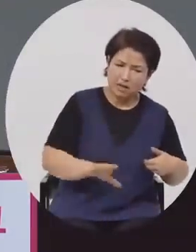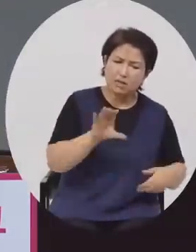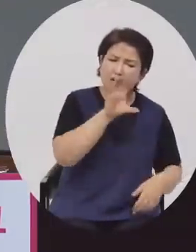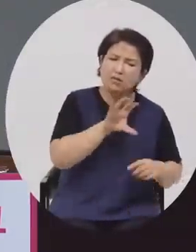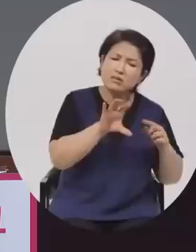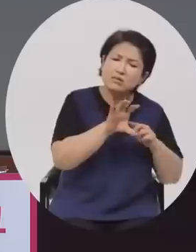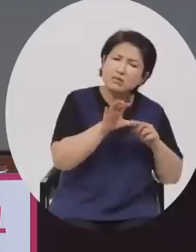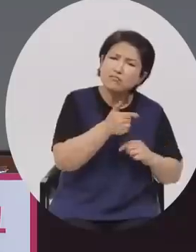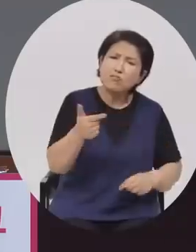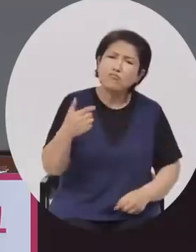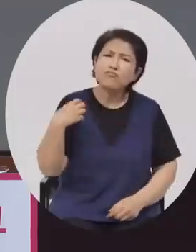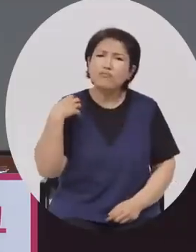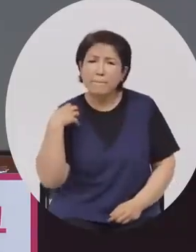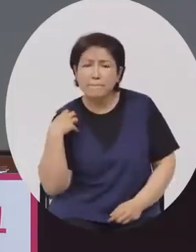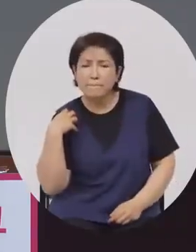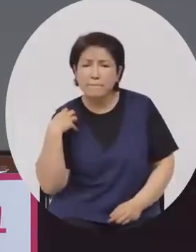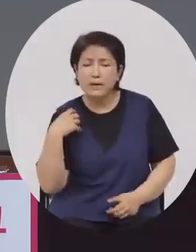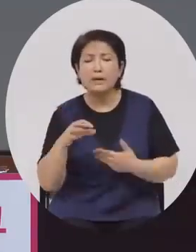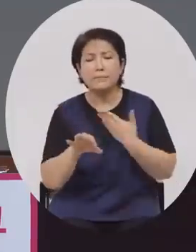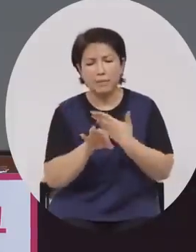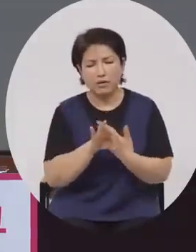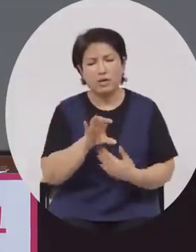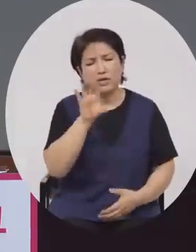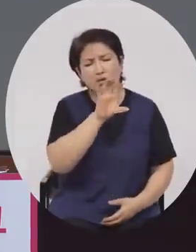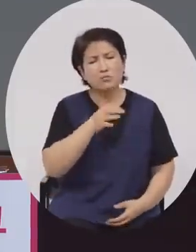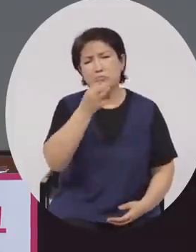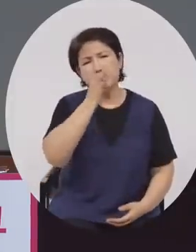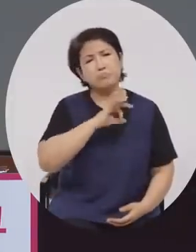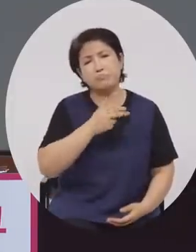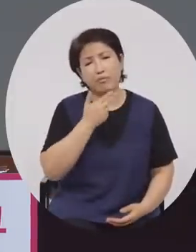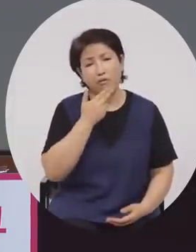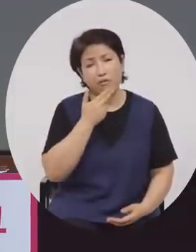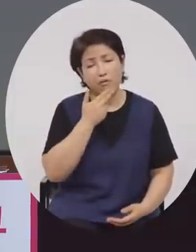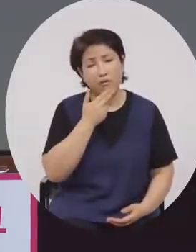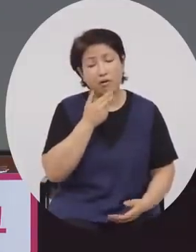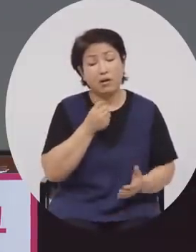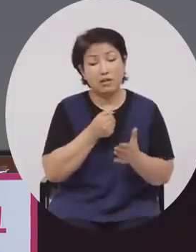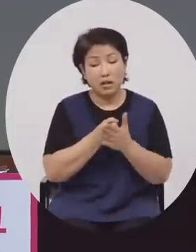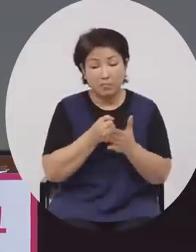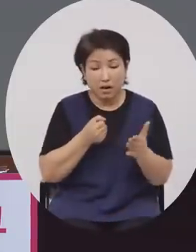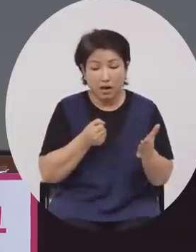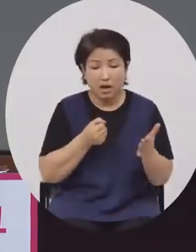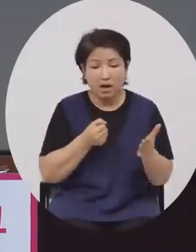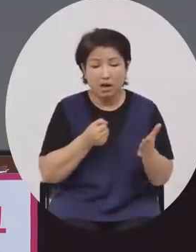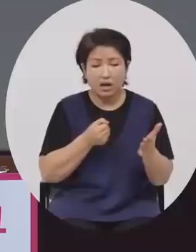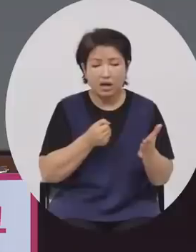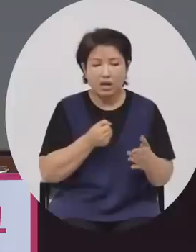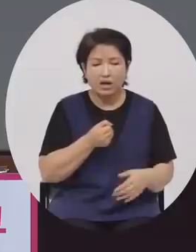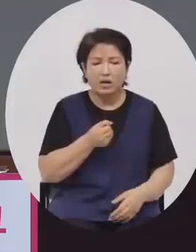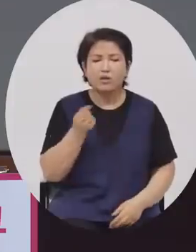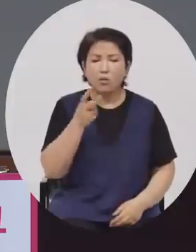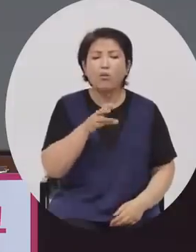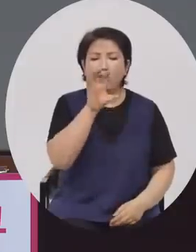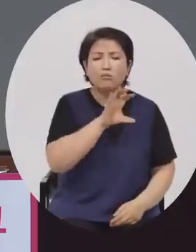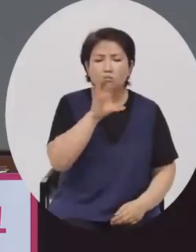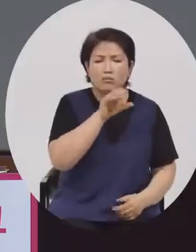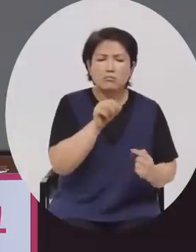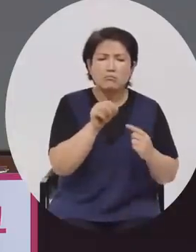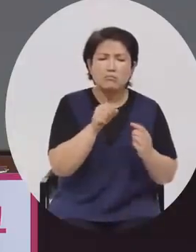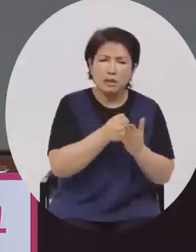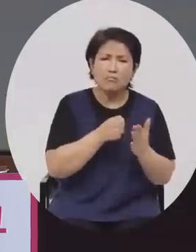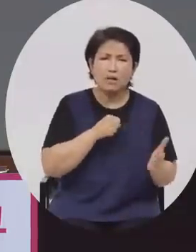너무 부담스럽다 이 말이야. 그리고 연습이 안 돼. 그리고 연습을 하면 스트레스를 너무 많이